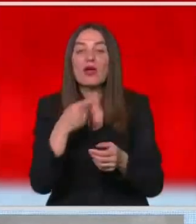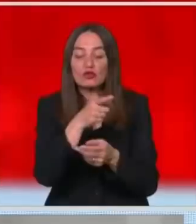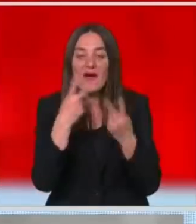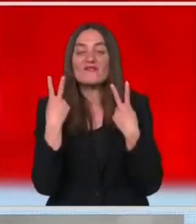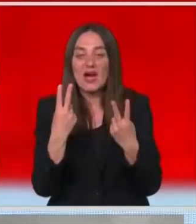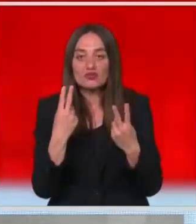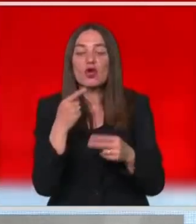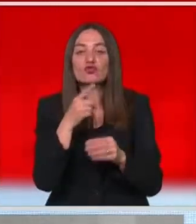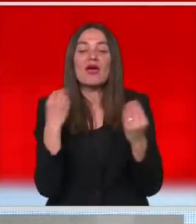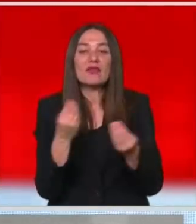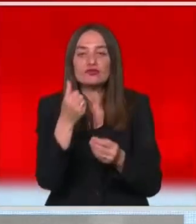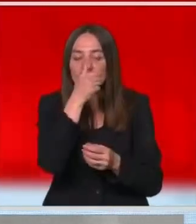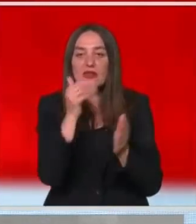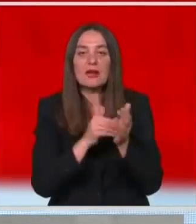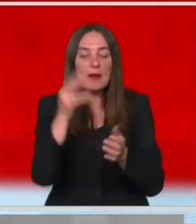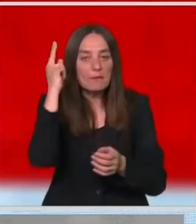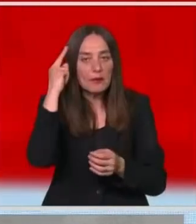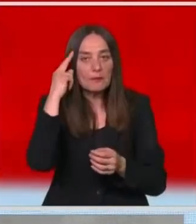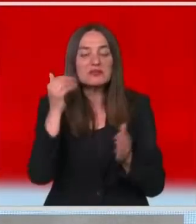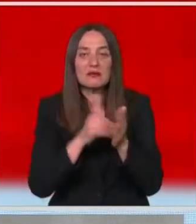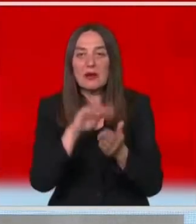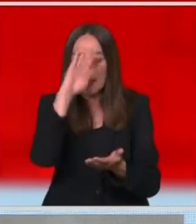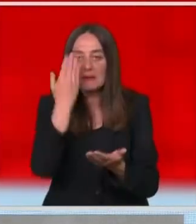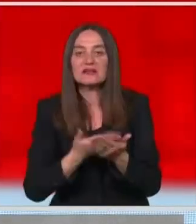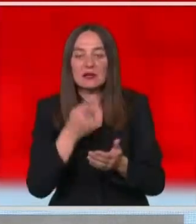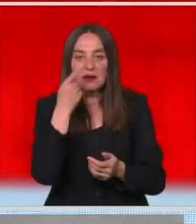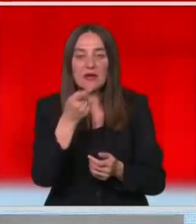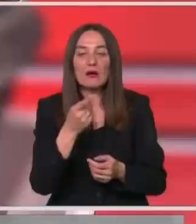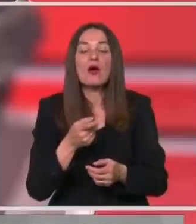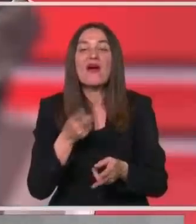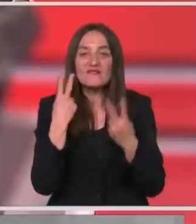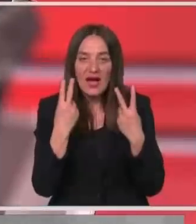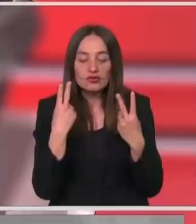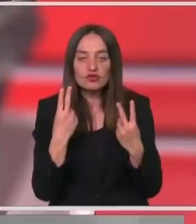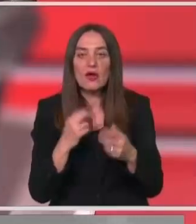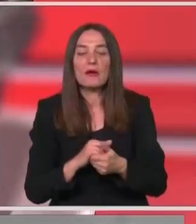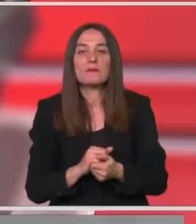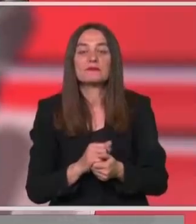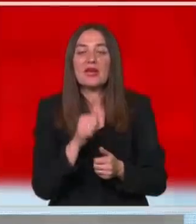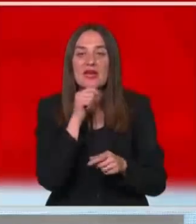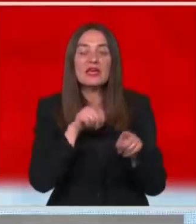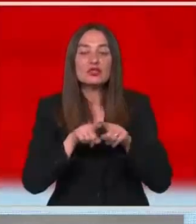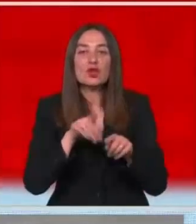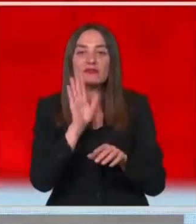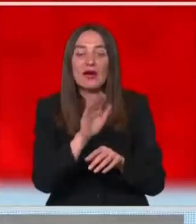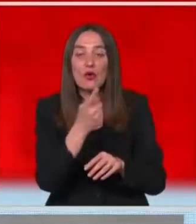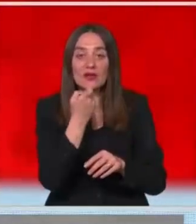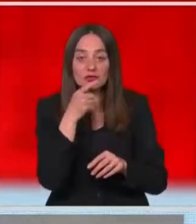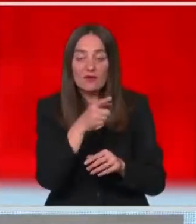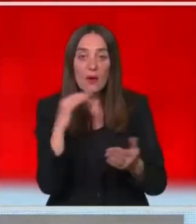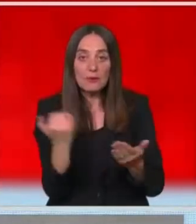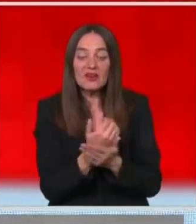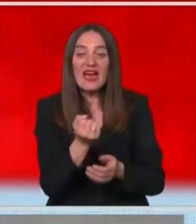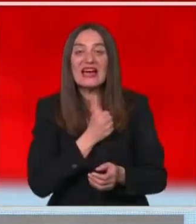I to je nešto što treba prepoznati i treba priznati da je tako. A kako važno je, samo još jednu stvar, važno je isto tako da iz ovog, ponavljam,